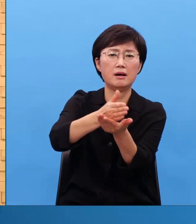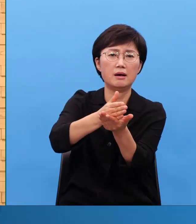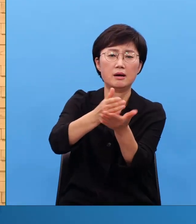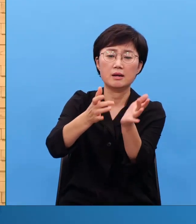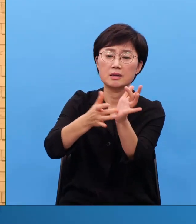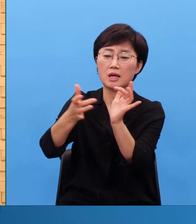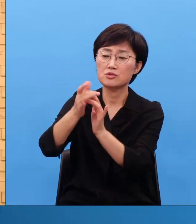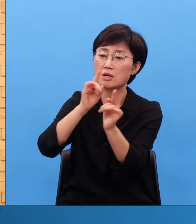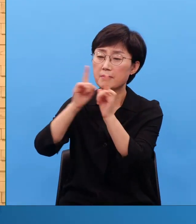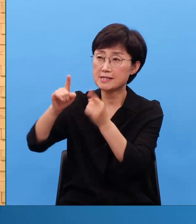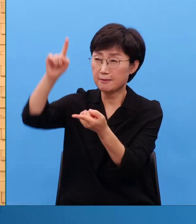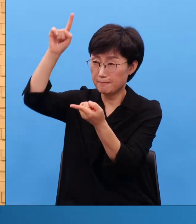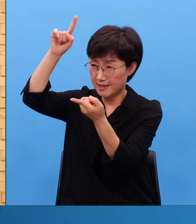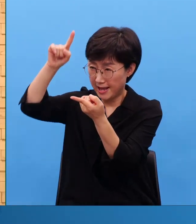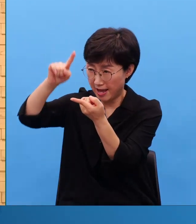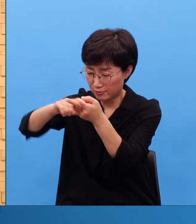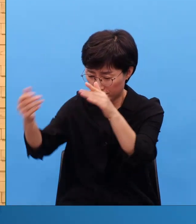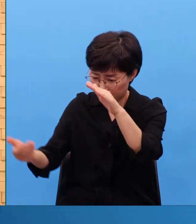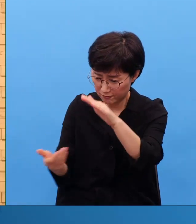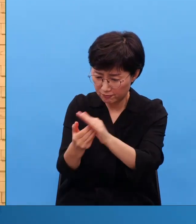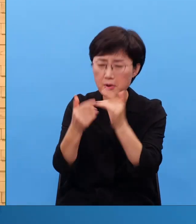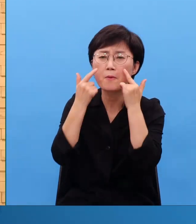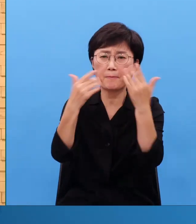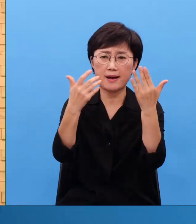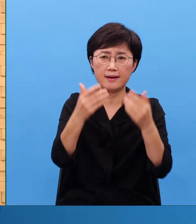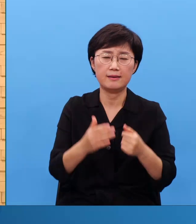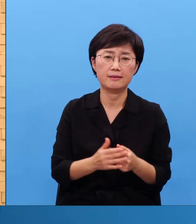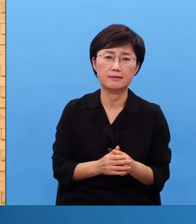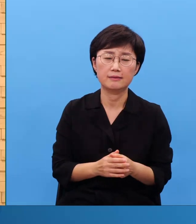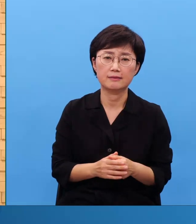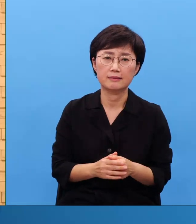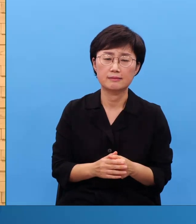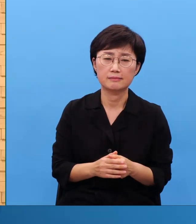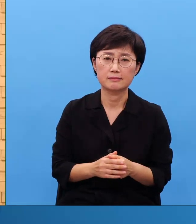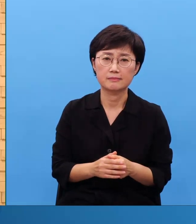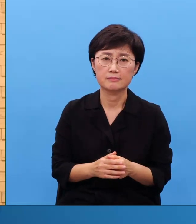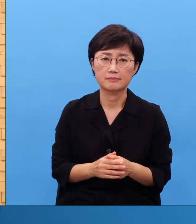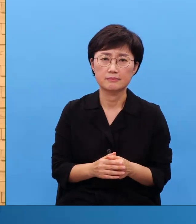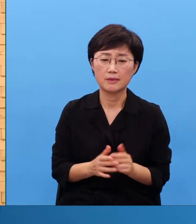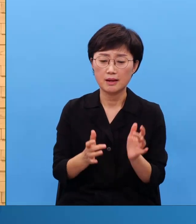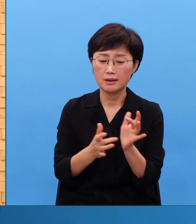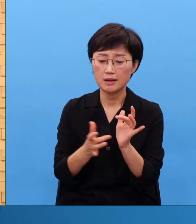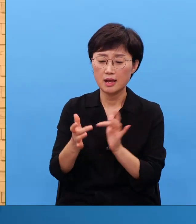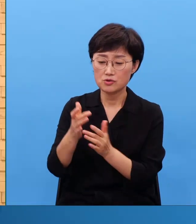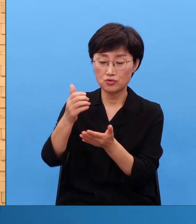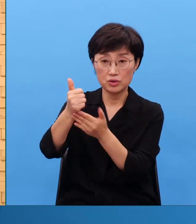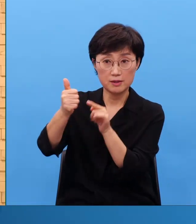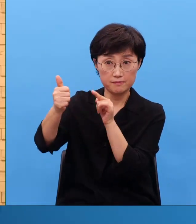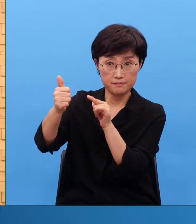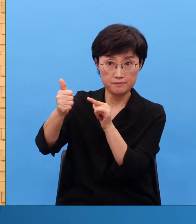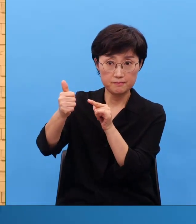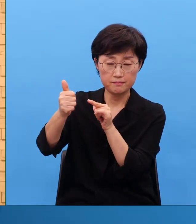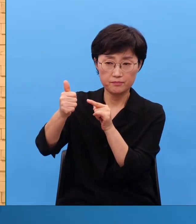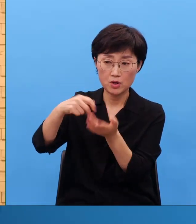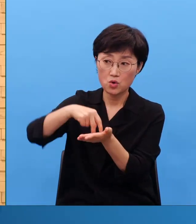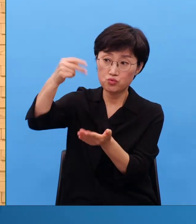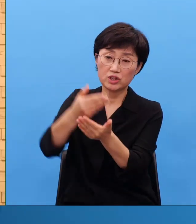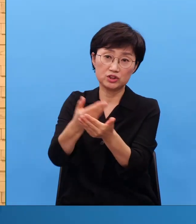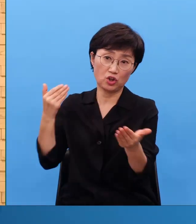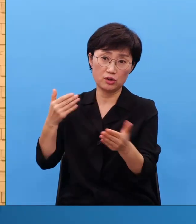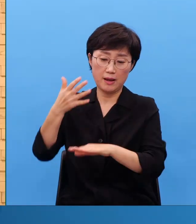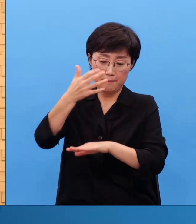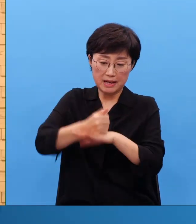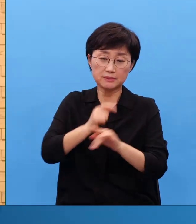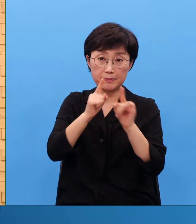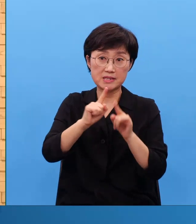그대로 성취되었어요. But the word will be fulfilled just as it is recorded. 예수님께서 마지막으로 이런 말씀하셨어요. At the end, Jesus said something like